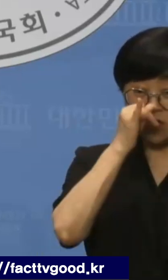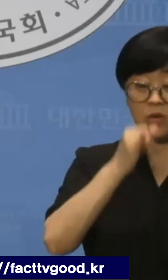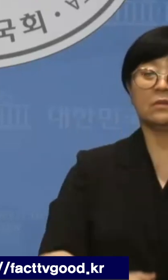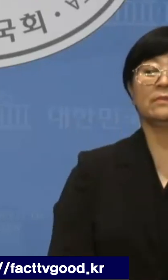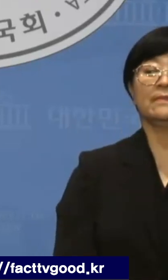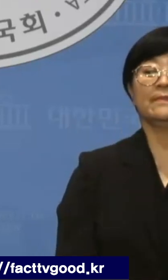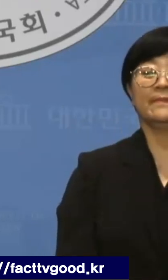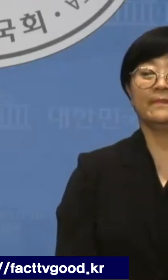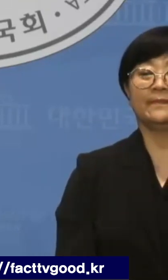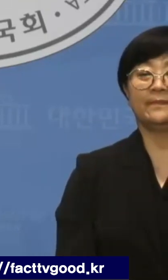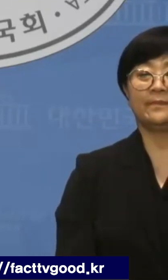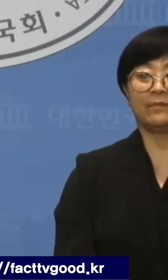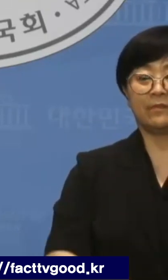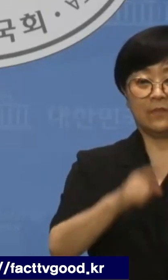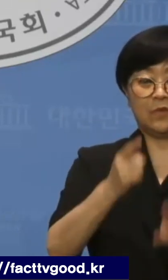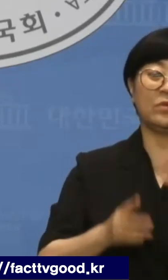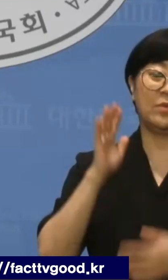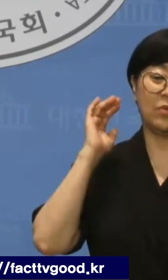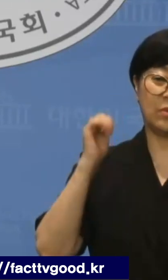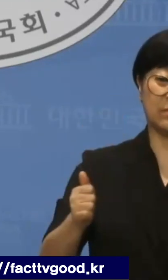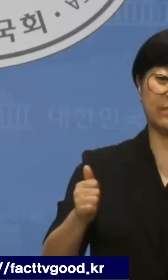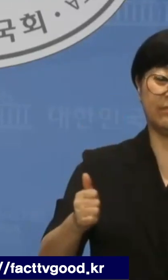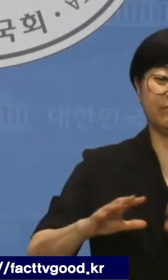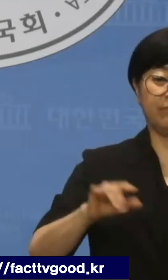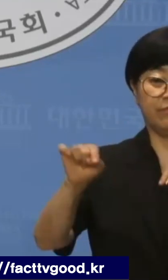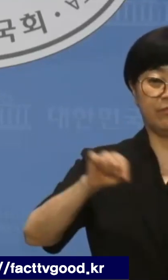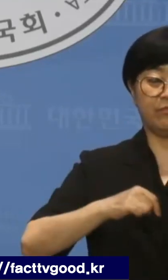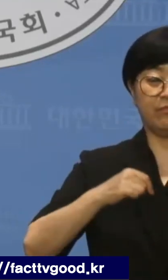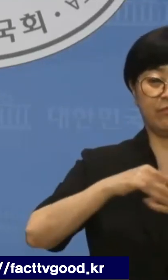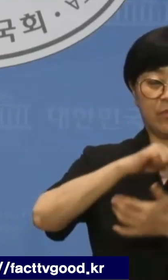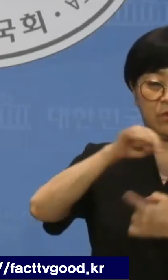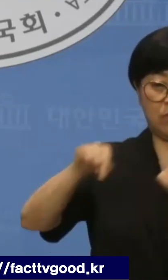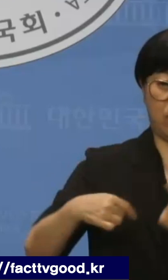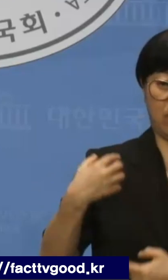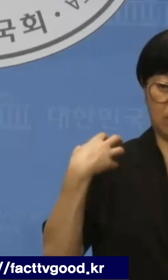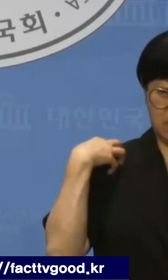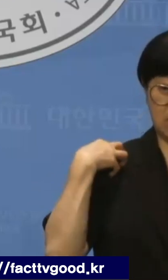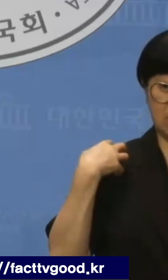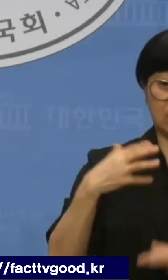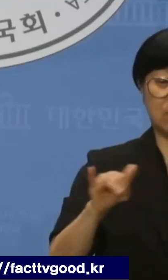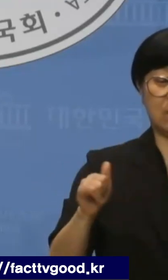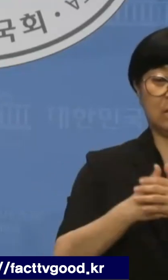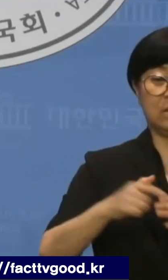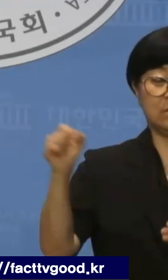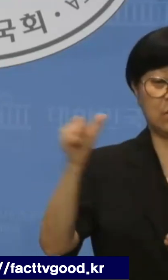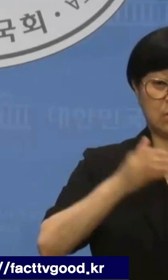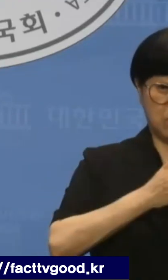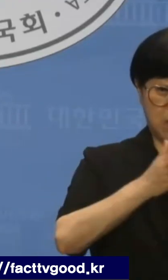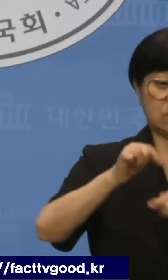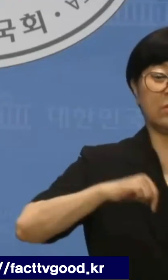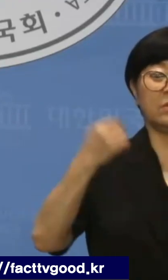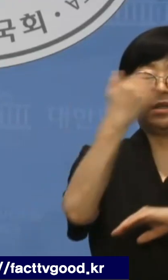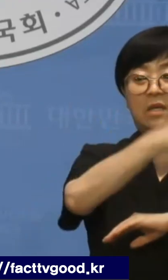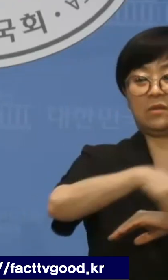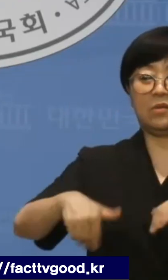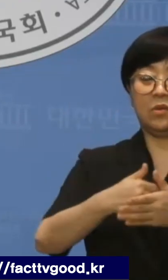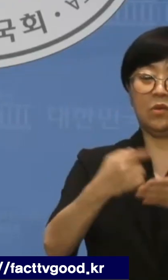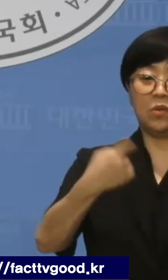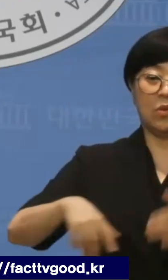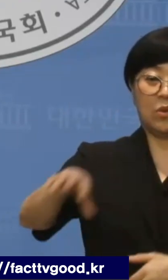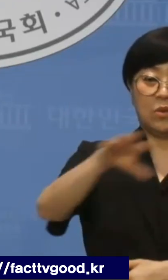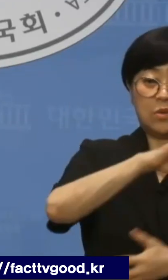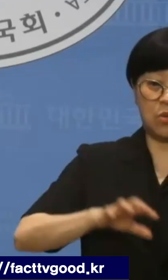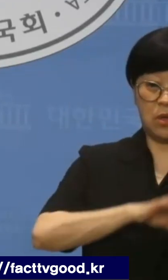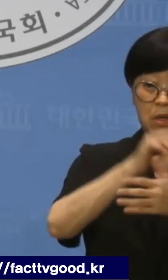있습니까? 윤석열 대통령은 국정운영의 총책임자로서 졸속 정책으로 교육